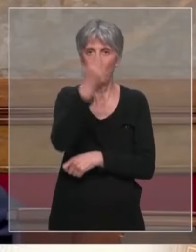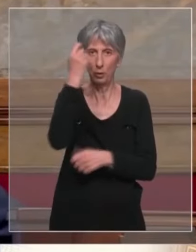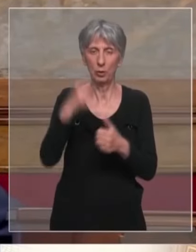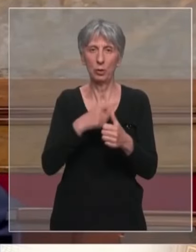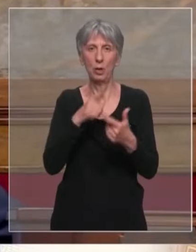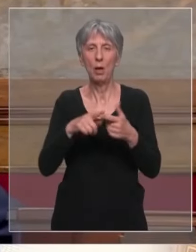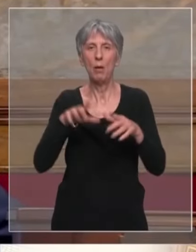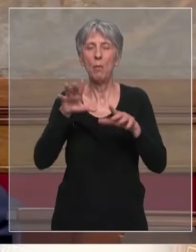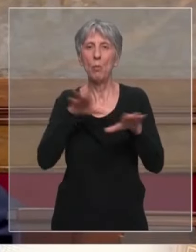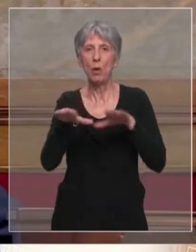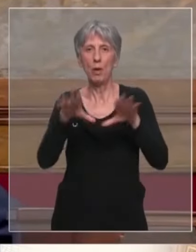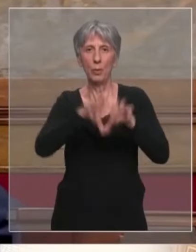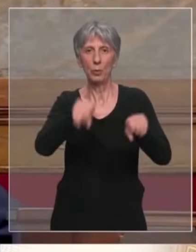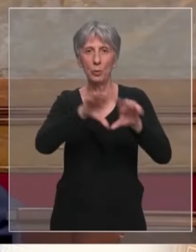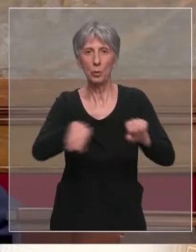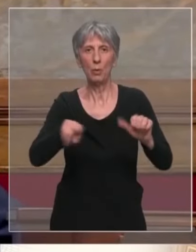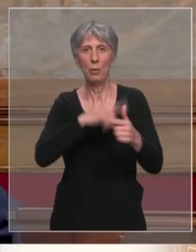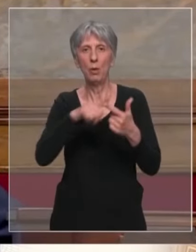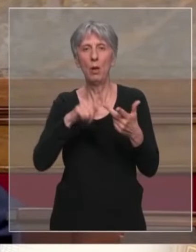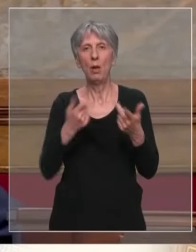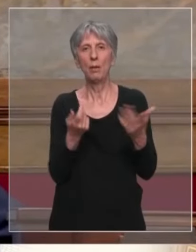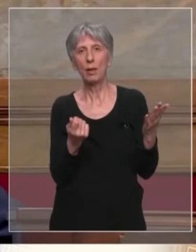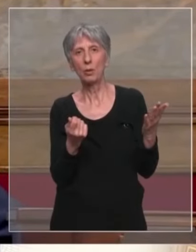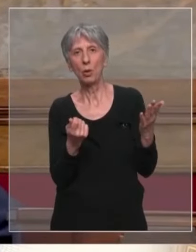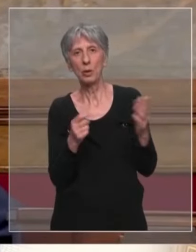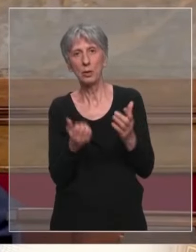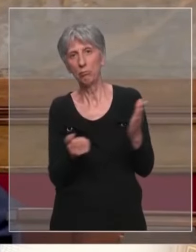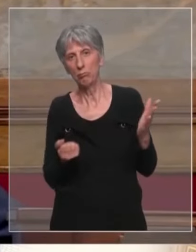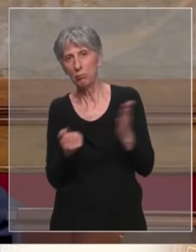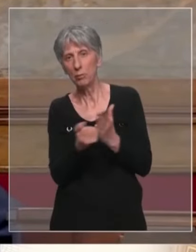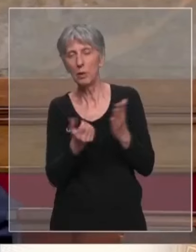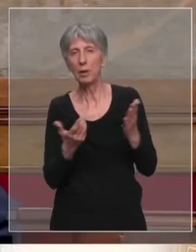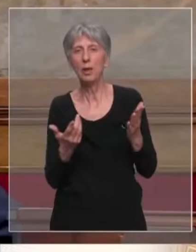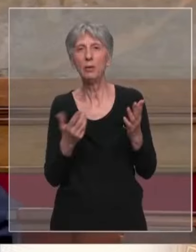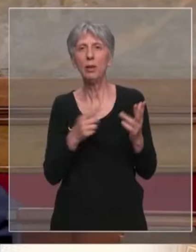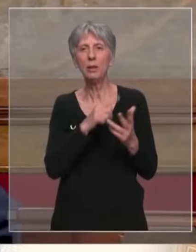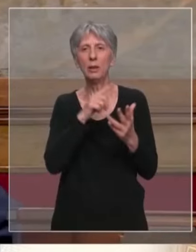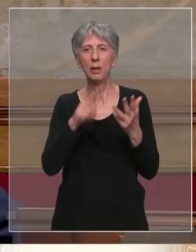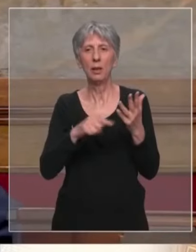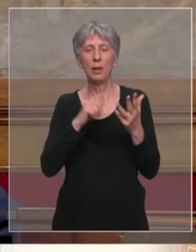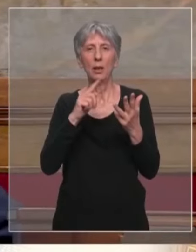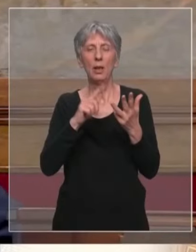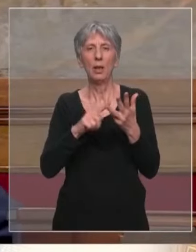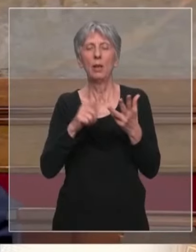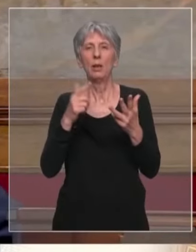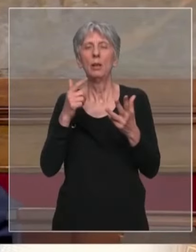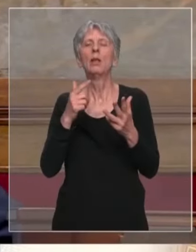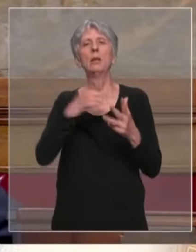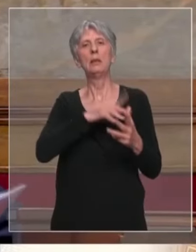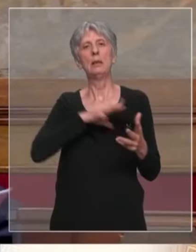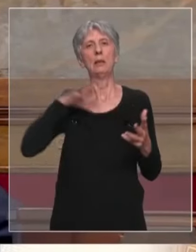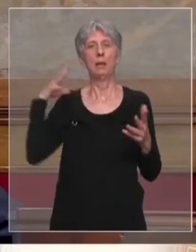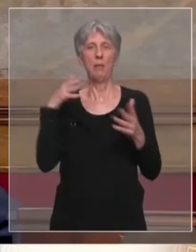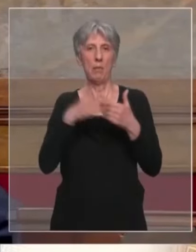moyens de production, les mesures de trésorerie, la dignité du métier agricole et la compétitivité.